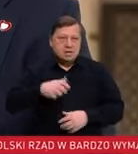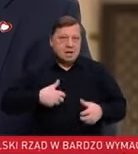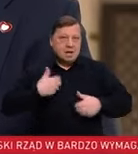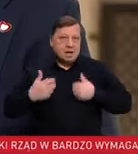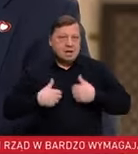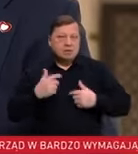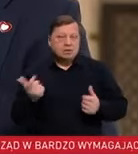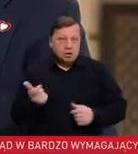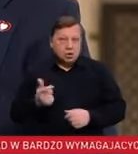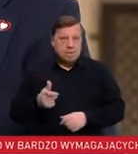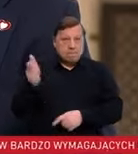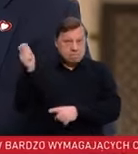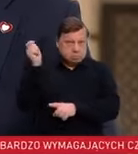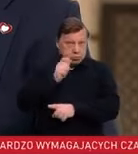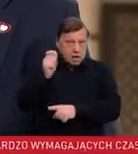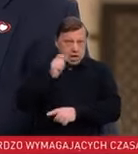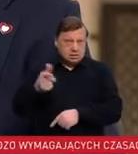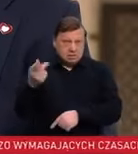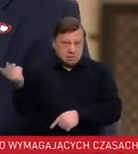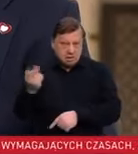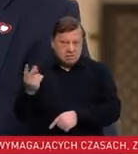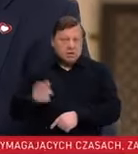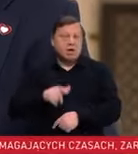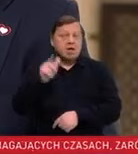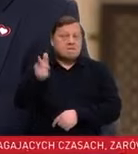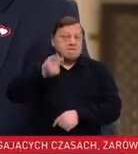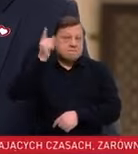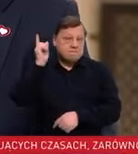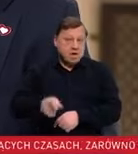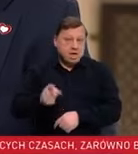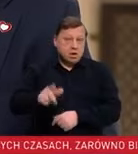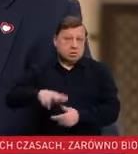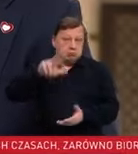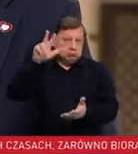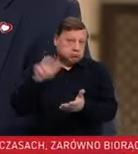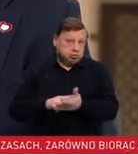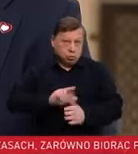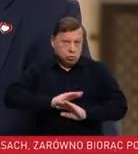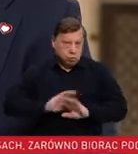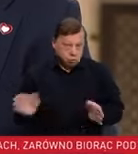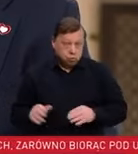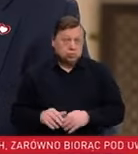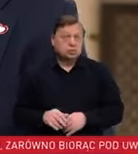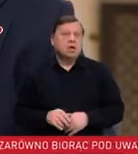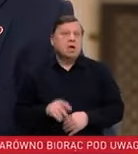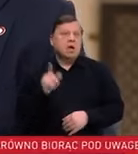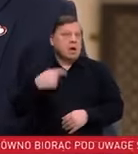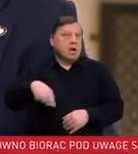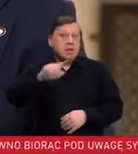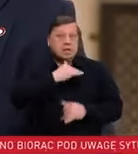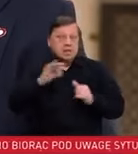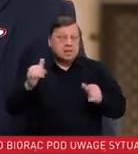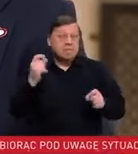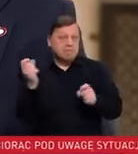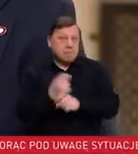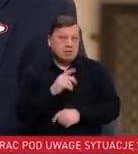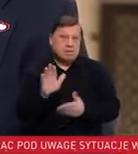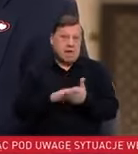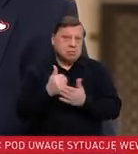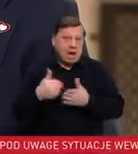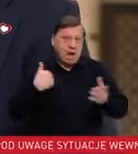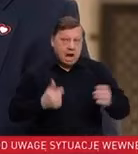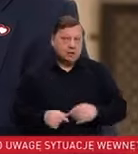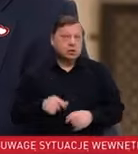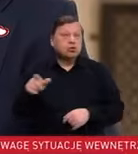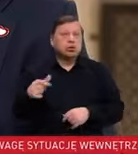Za przestępstwo, za jakie zostali skazani prawomocnym wyrokiem. W niektórych krajach europejskich, na przykład w Wielkiej Brytanii,